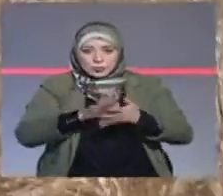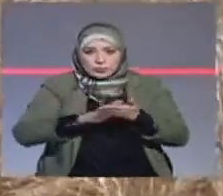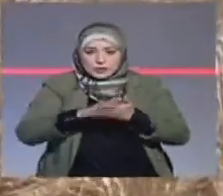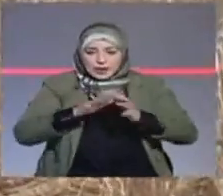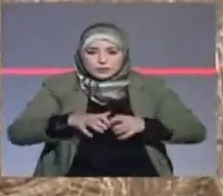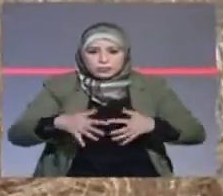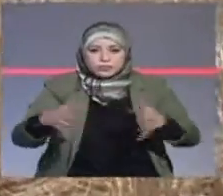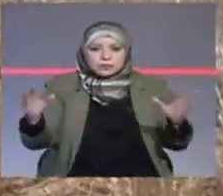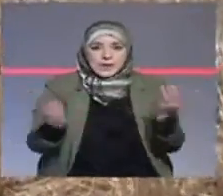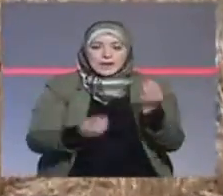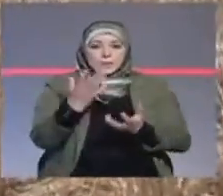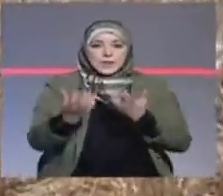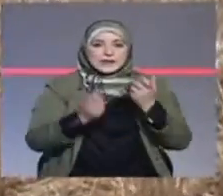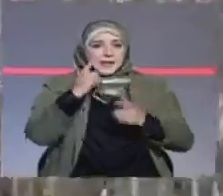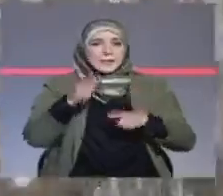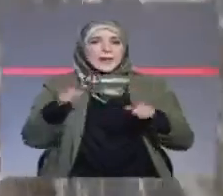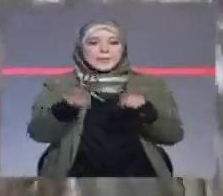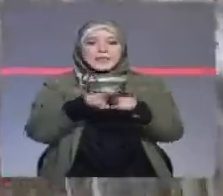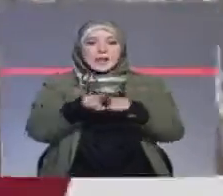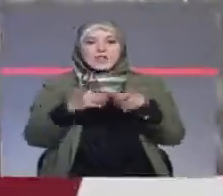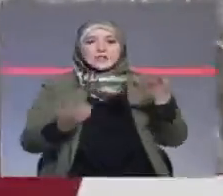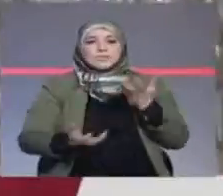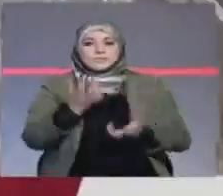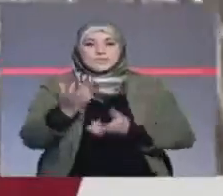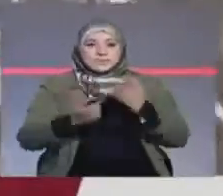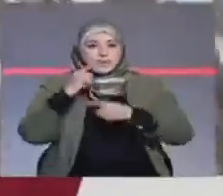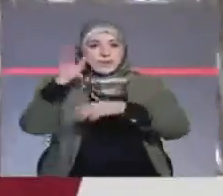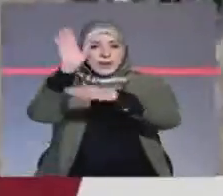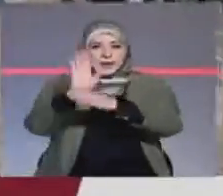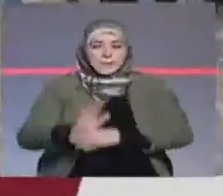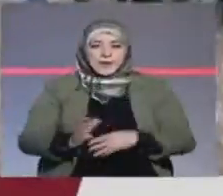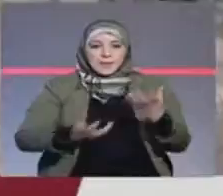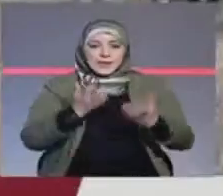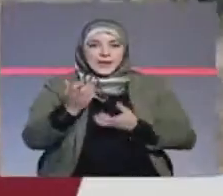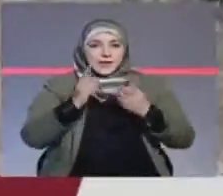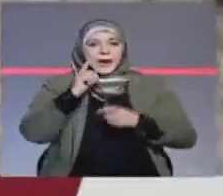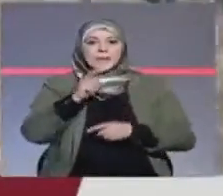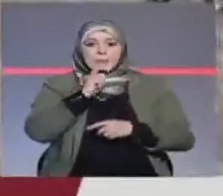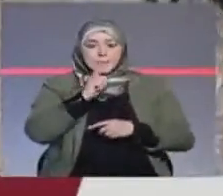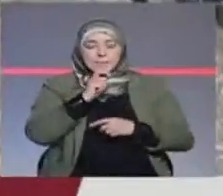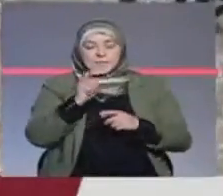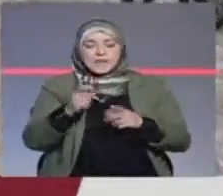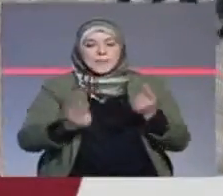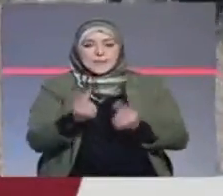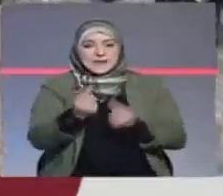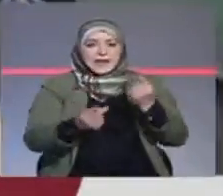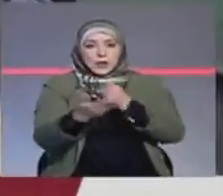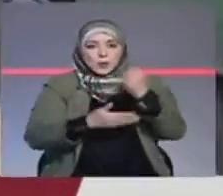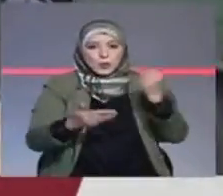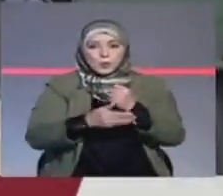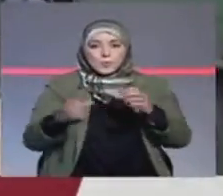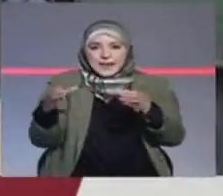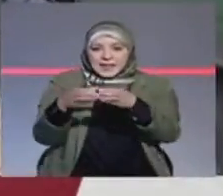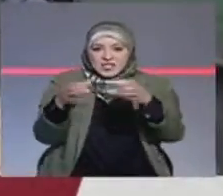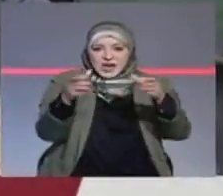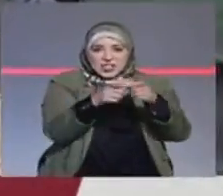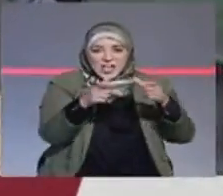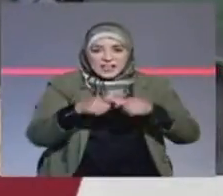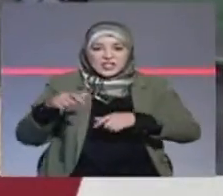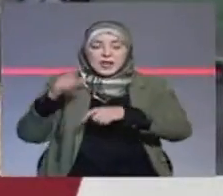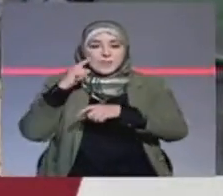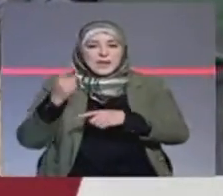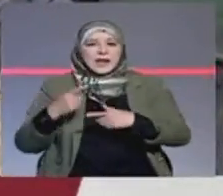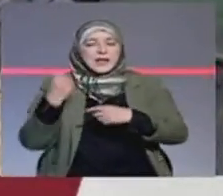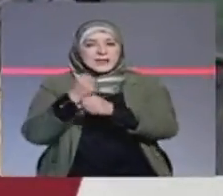المحترقة. وبالتوازي مع الاستراتيجية الوطنية للتوقي من الحرائق في مزارع الحبوب، دعت اللجان الجهوية لمجابهة